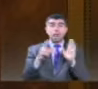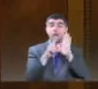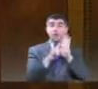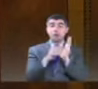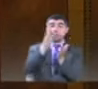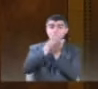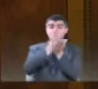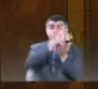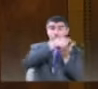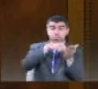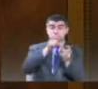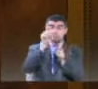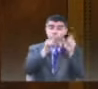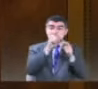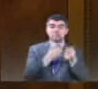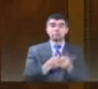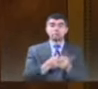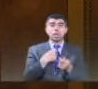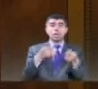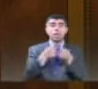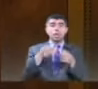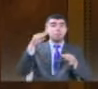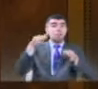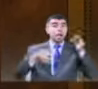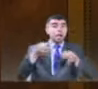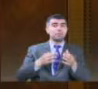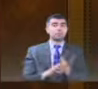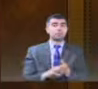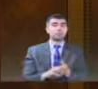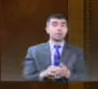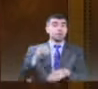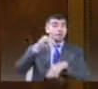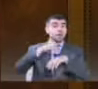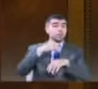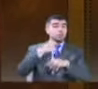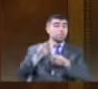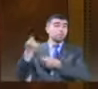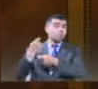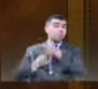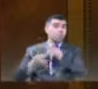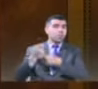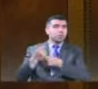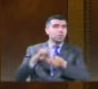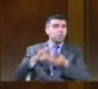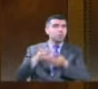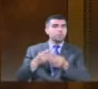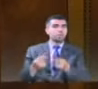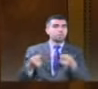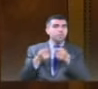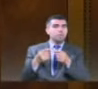الإنسان وتحسين النظام القضائي، أو الاقتصادية التي تهم